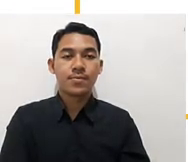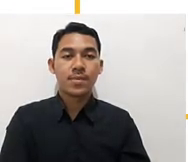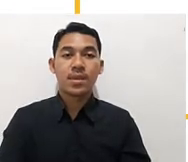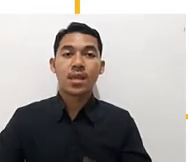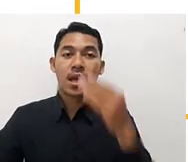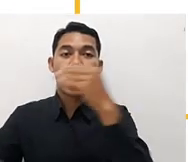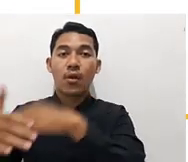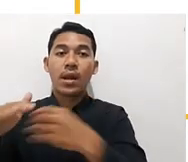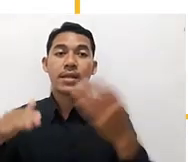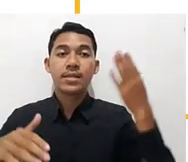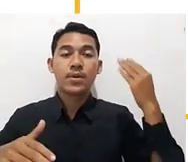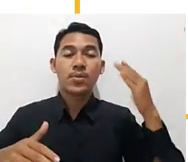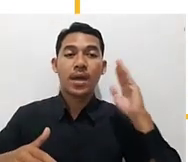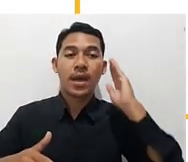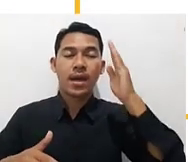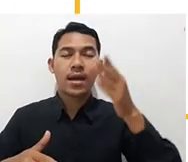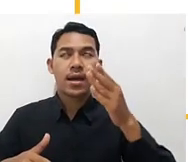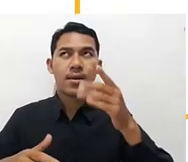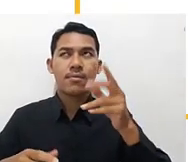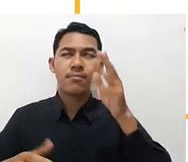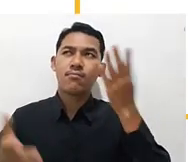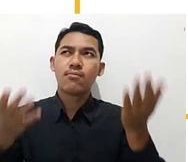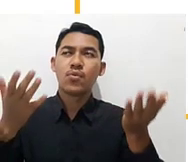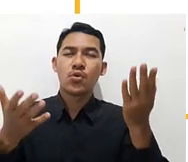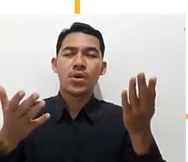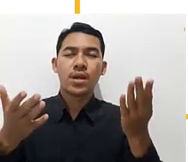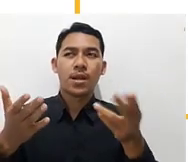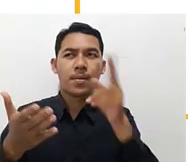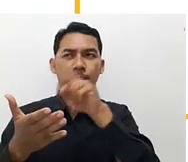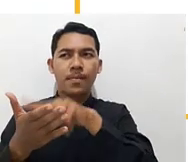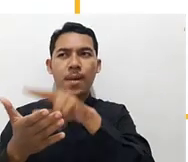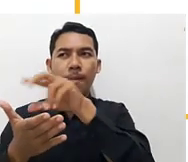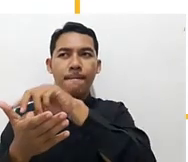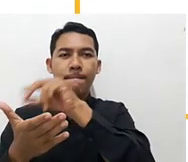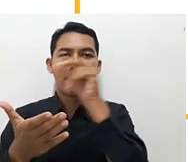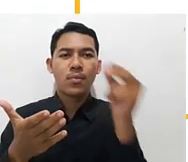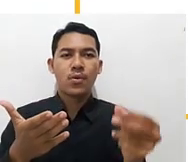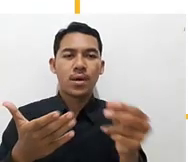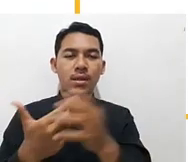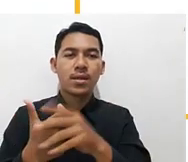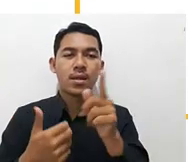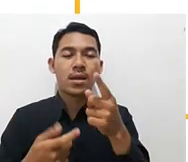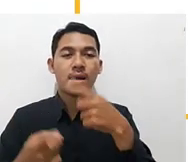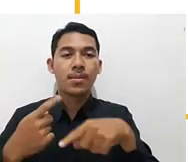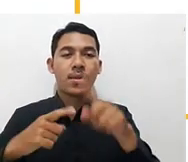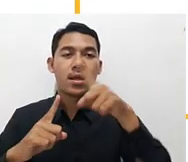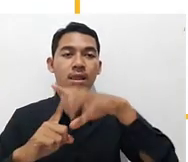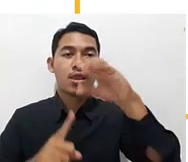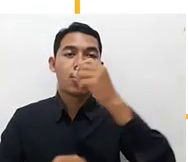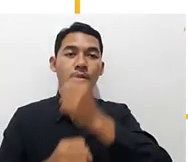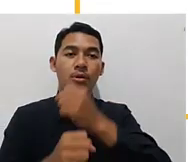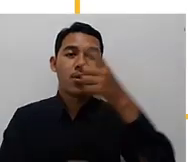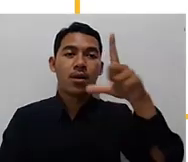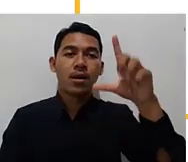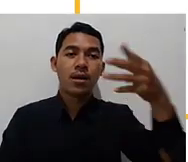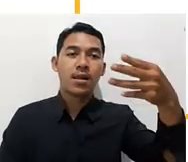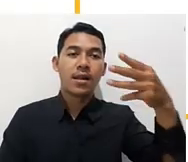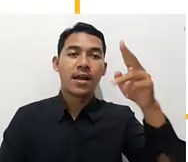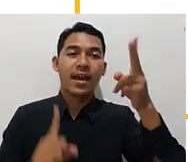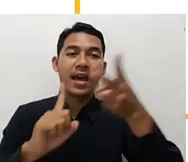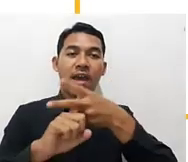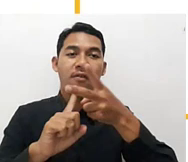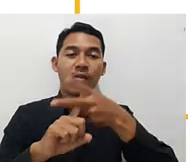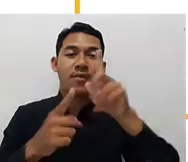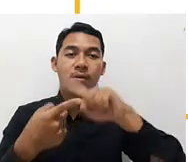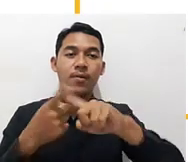keluaran sebelumnya juga bakal turut mempengaruhi. Ini untuk yang set and reset. Nah, selanjutnya untuk yang toggle FF. Nah, kalau yang toggle FF ini